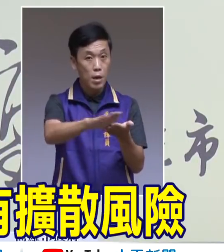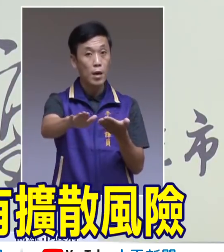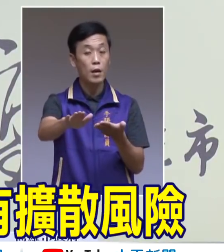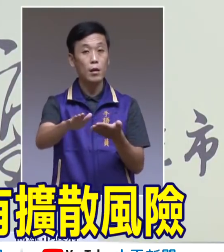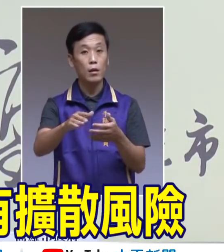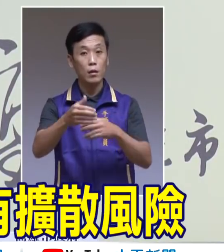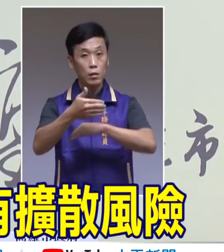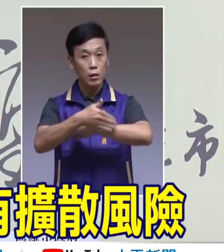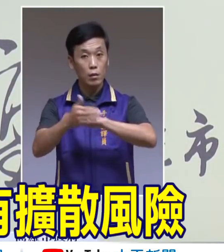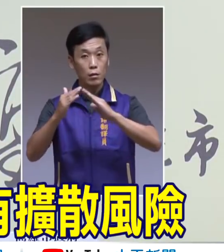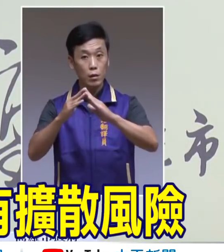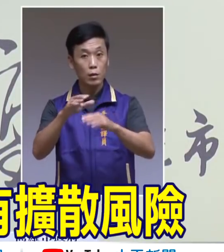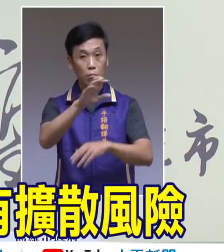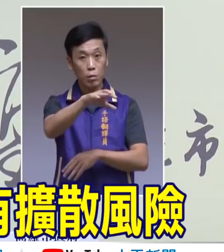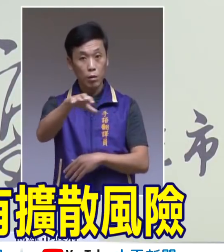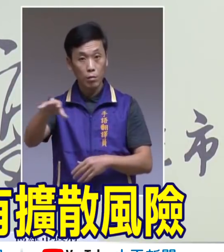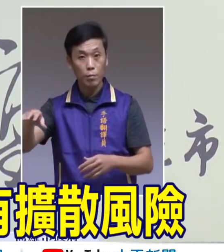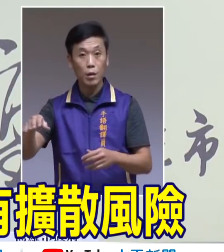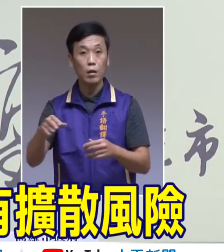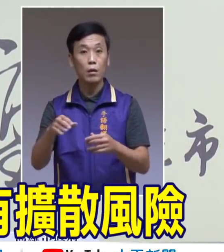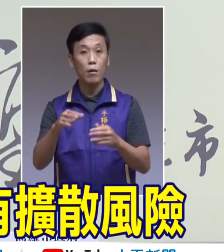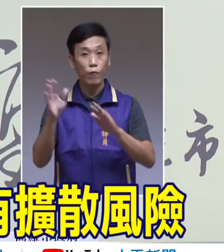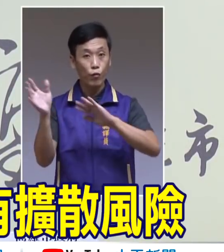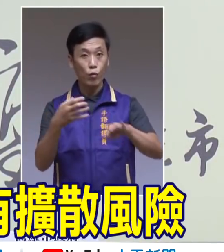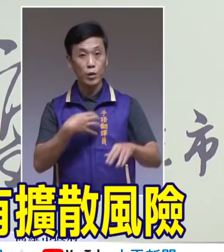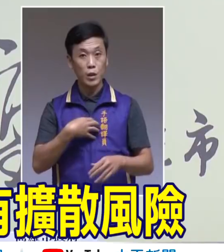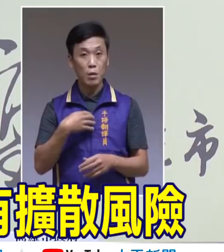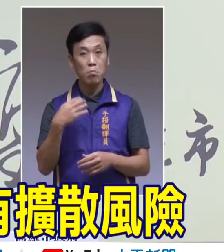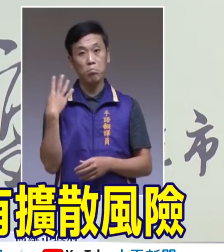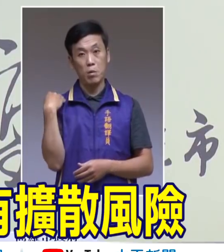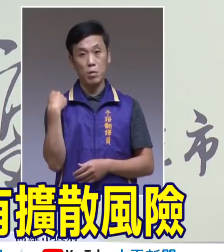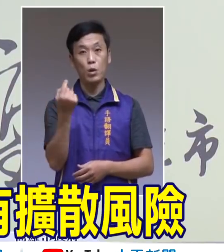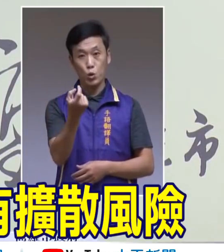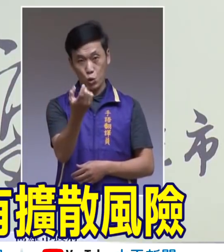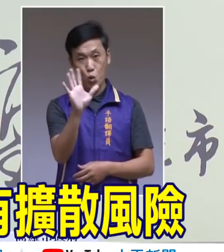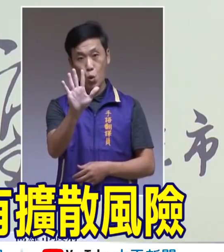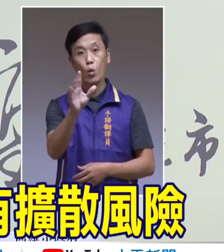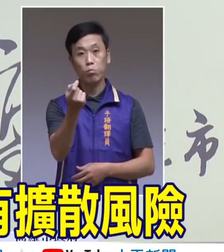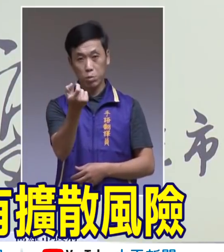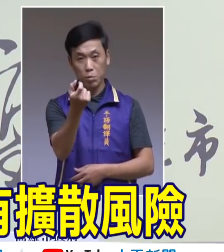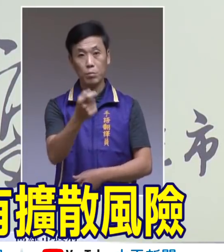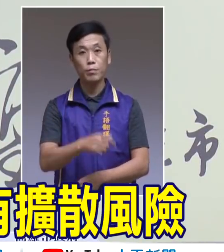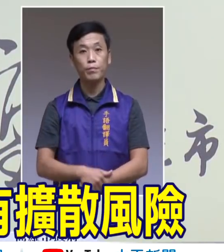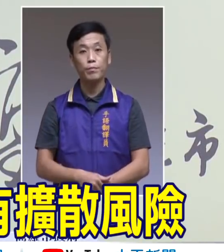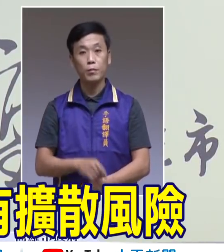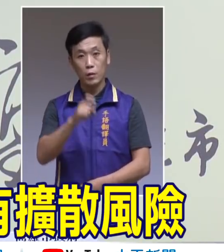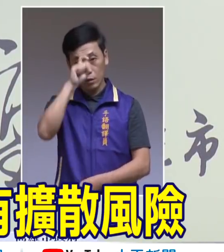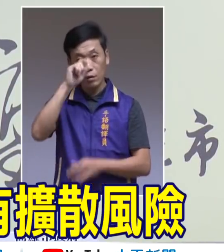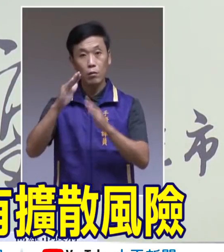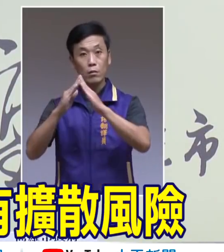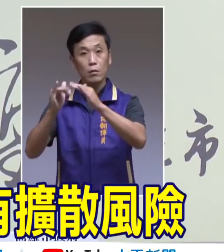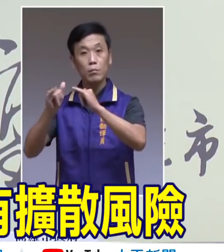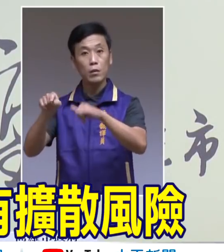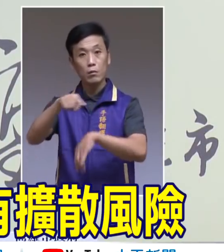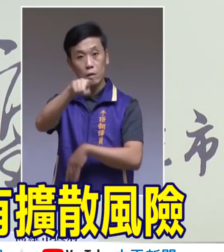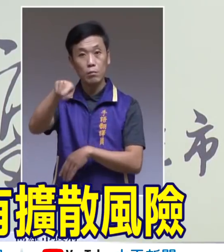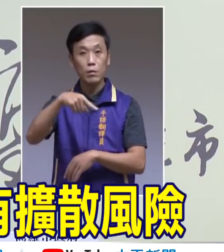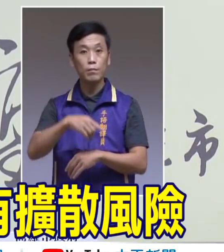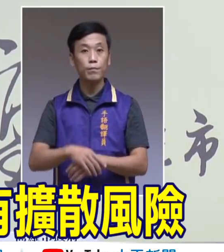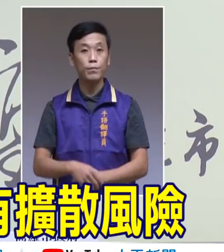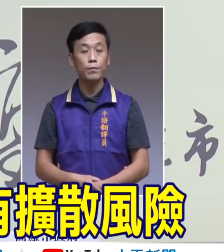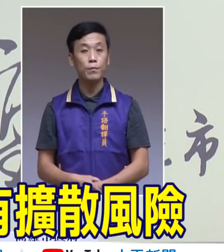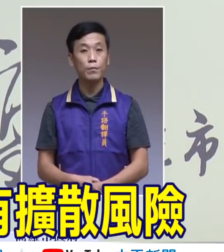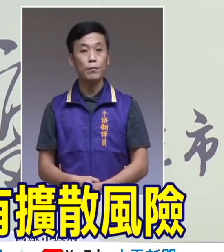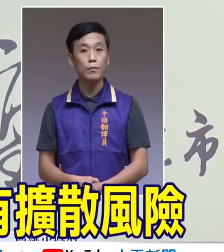县市啊，这个还是存在着这个风险啊。所以还是要拜托所有的市民朋友，假如在这